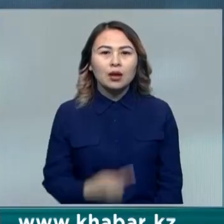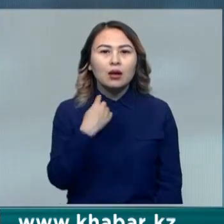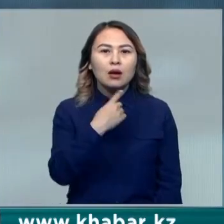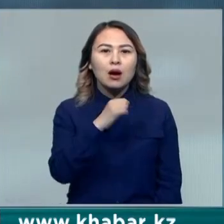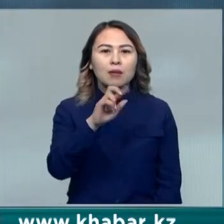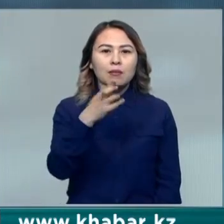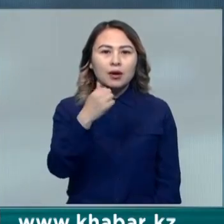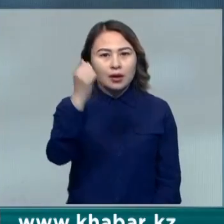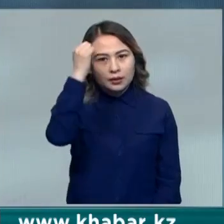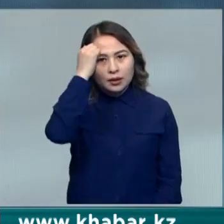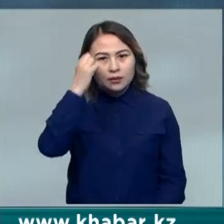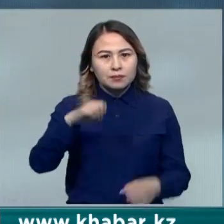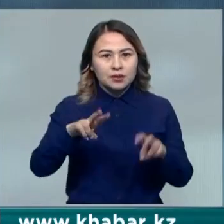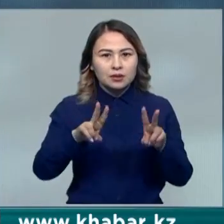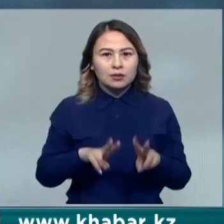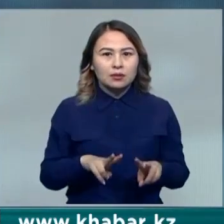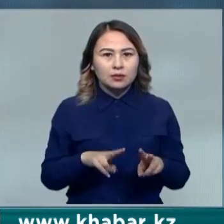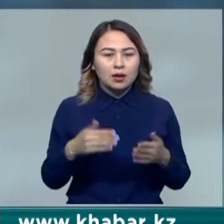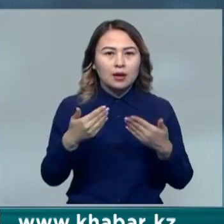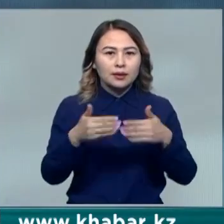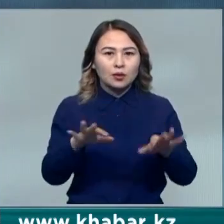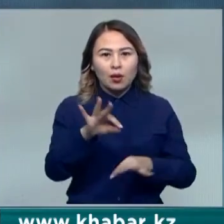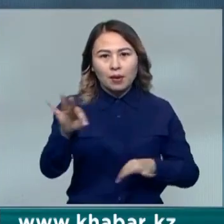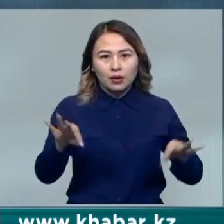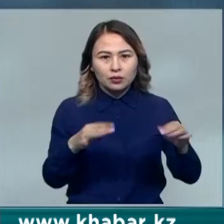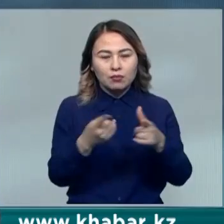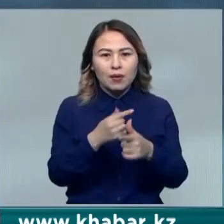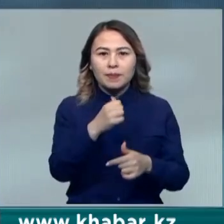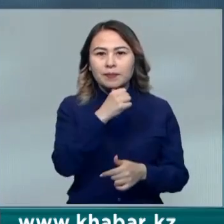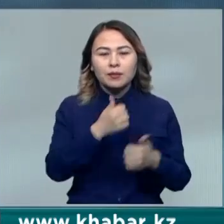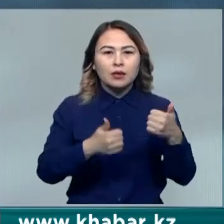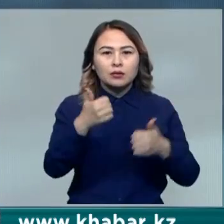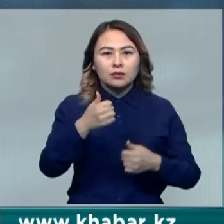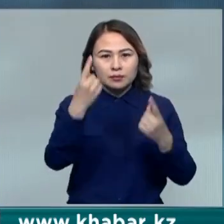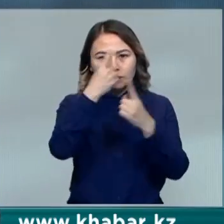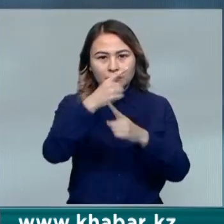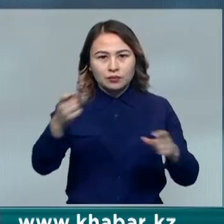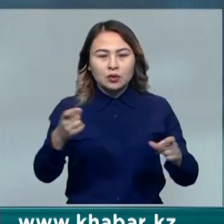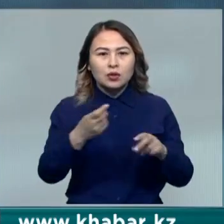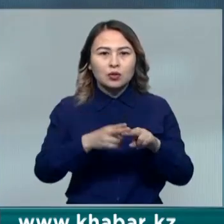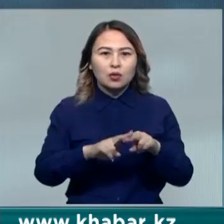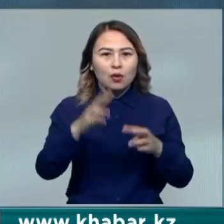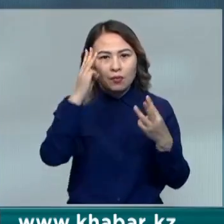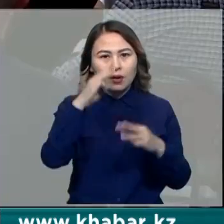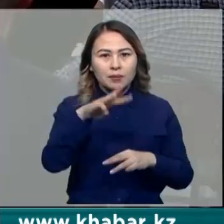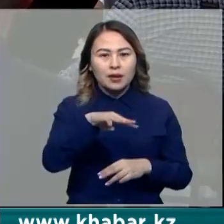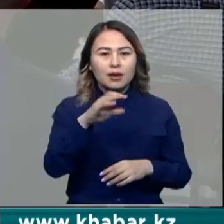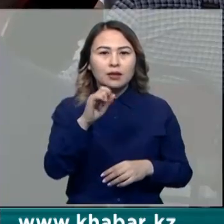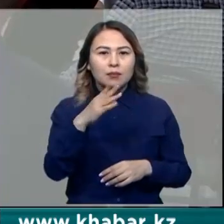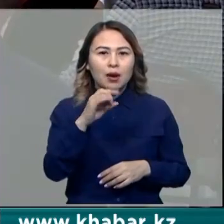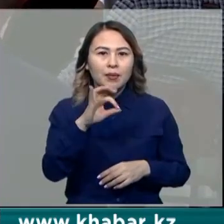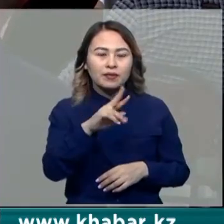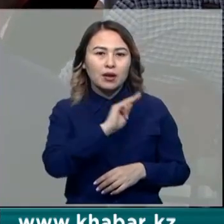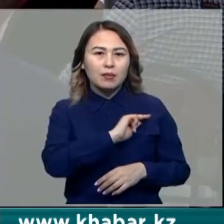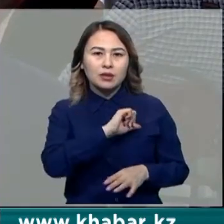Талдықорғанда Абай ескерткішіне арналған ашық архитектуралық байқаудың қорытындысы жарияланды. Нәтижесінде сәулетші Мерлан Азмағамбетовтің